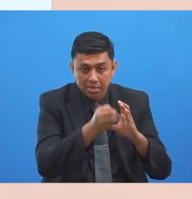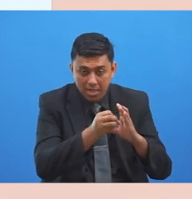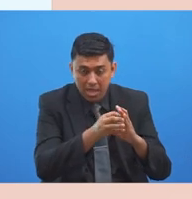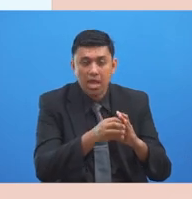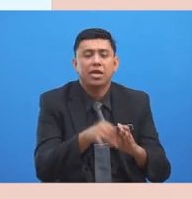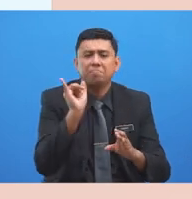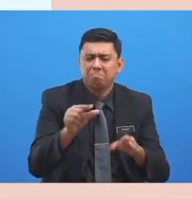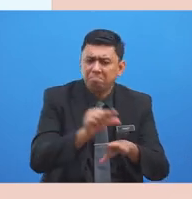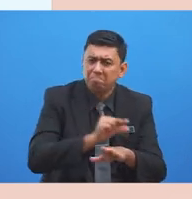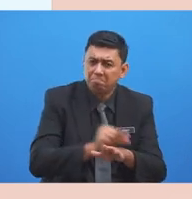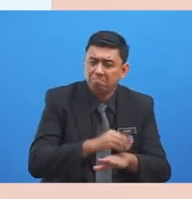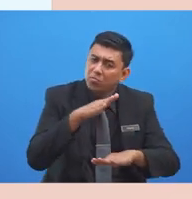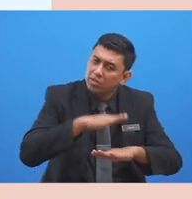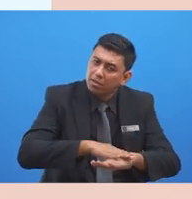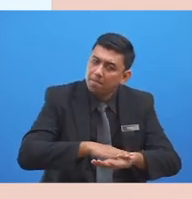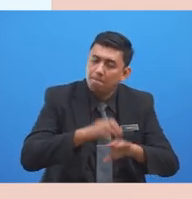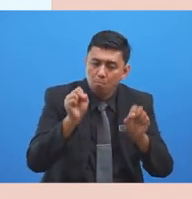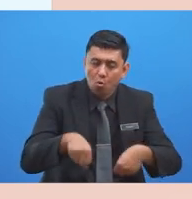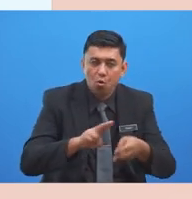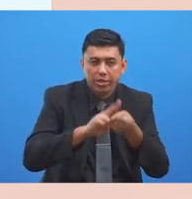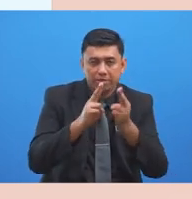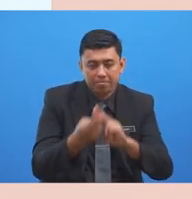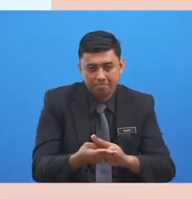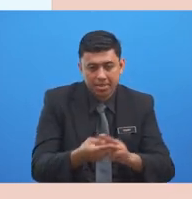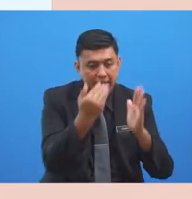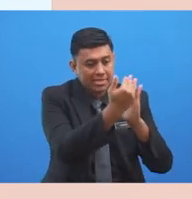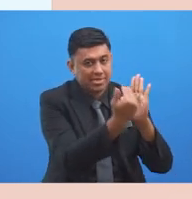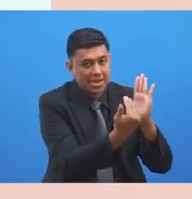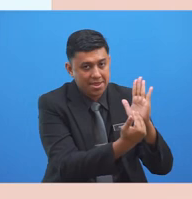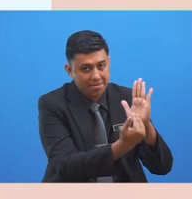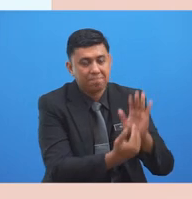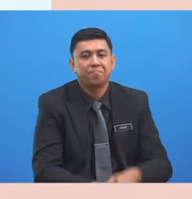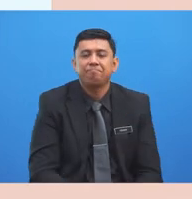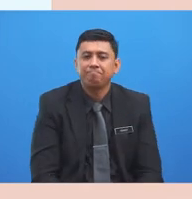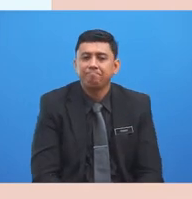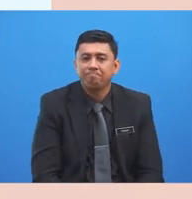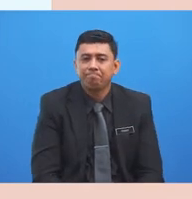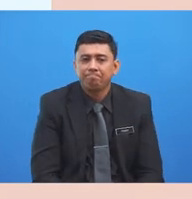akan digunakan ke atas pemboleh ubah yang tersenarai.